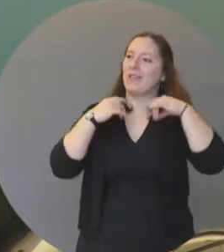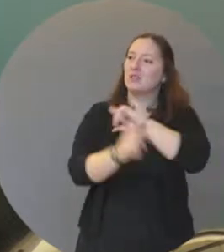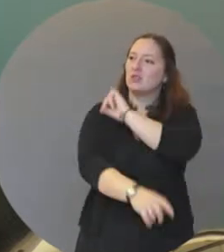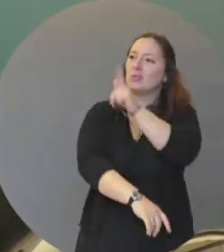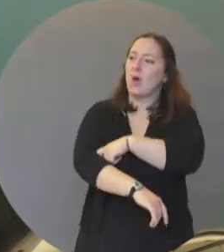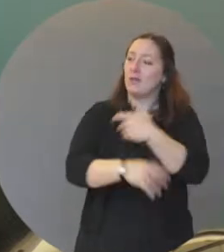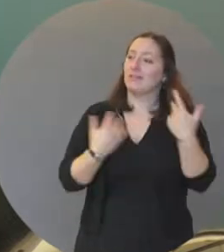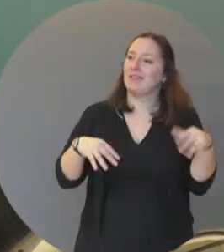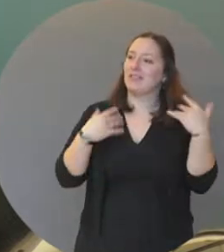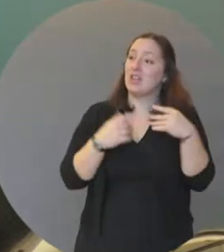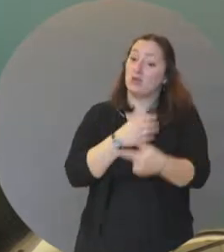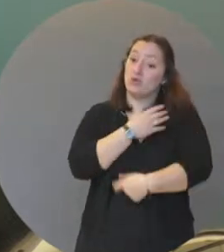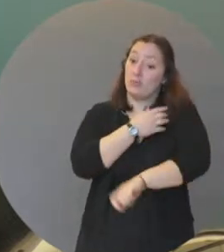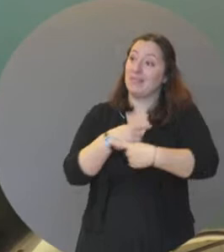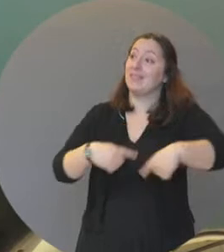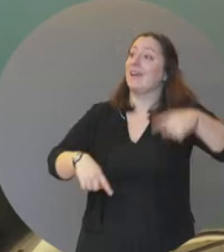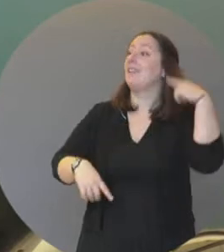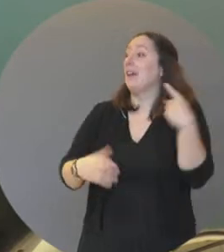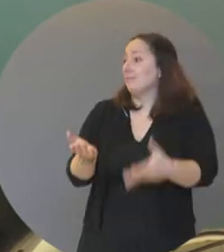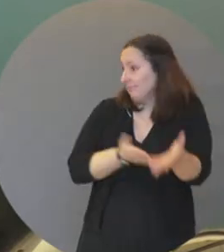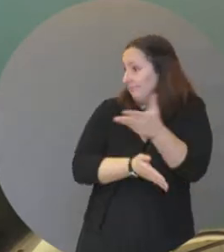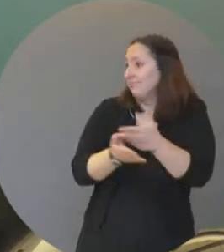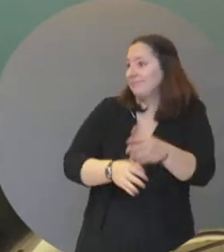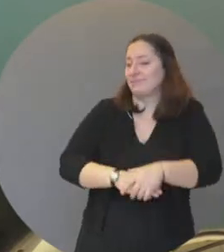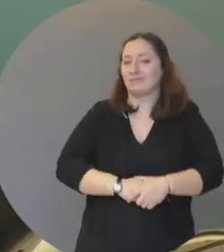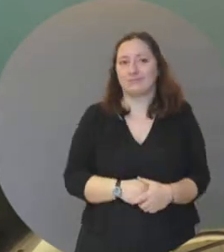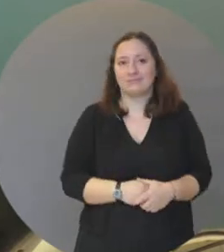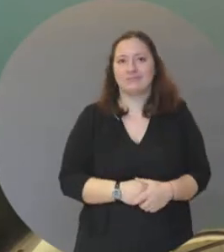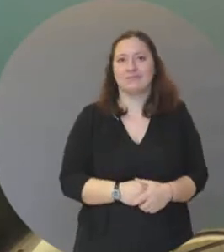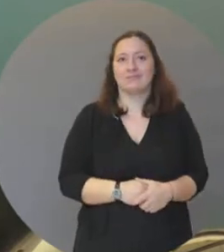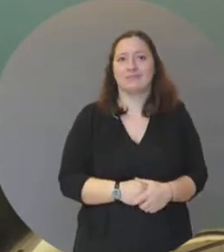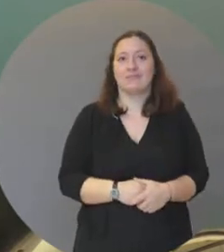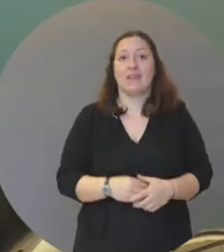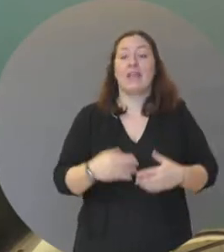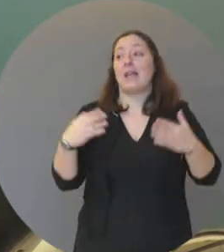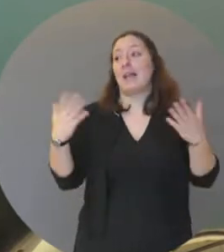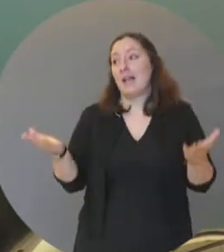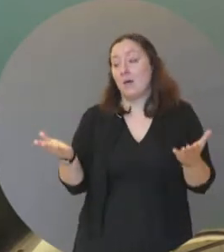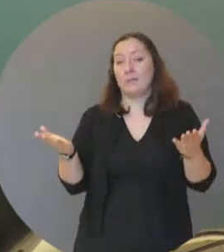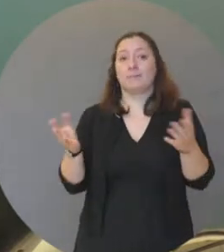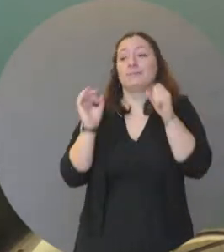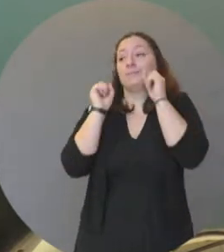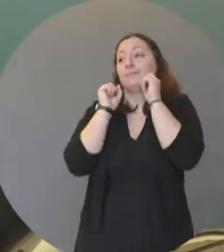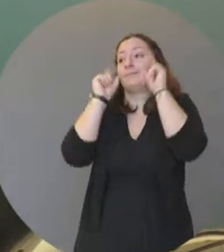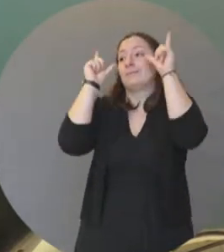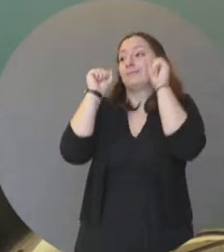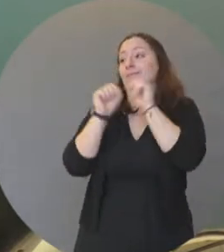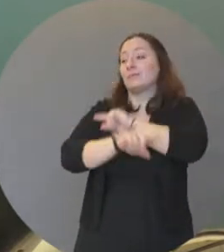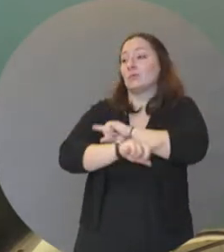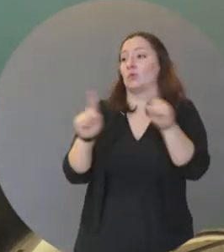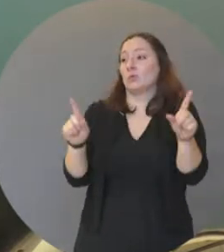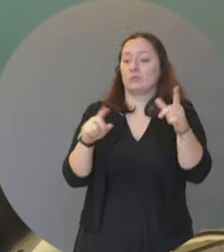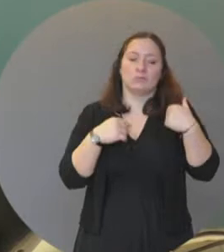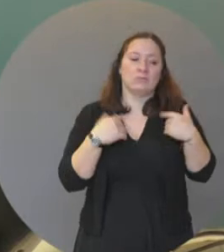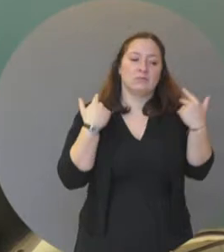la semaine dernière sans surprise je vais reprendre les éléments de réponse déjà fournie par